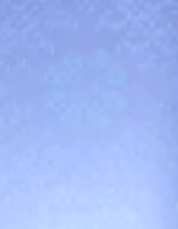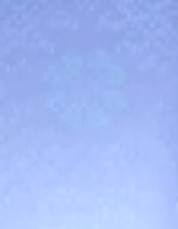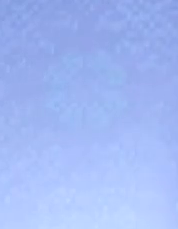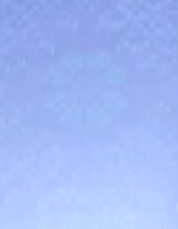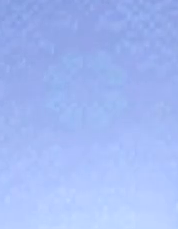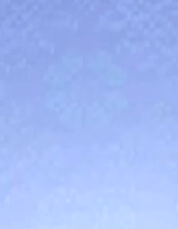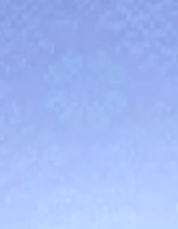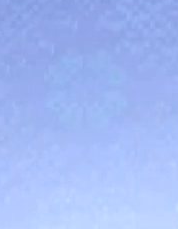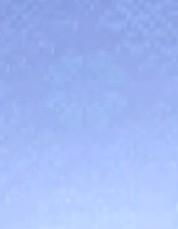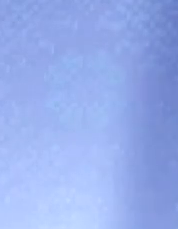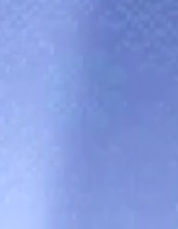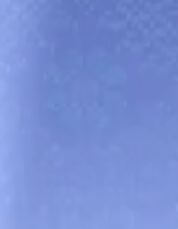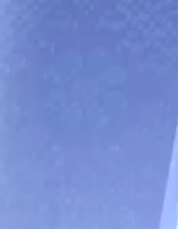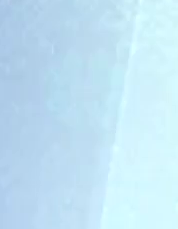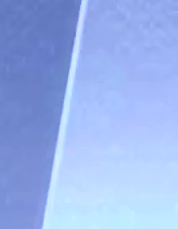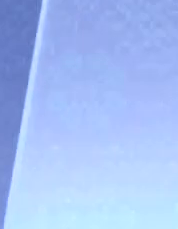hai